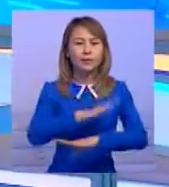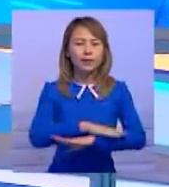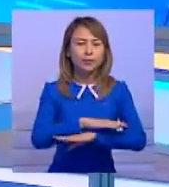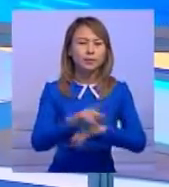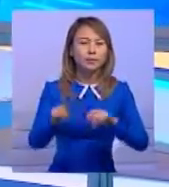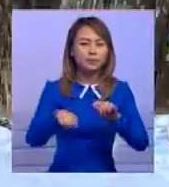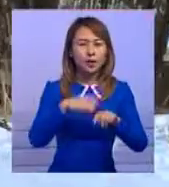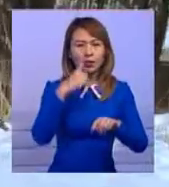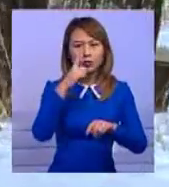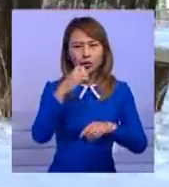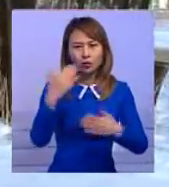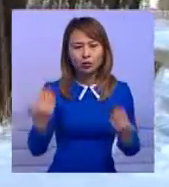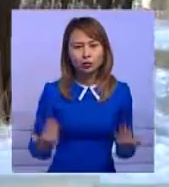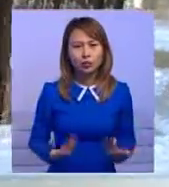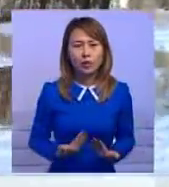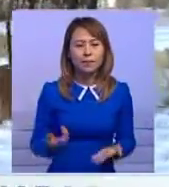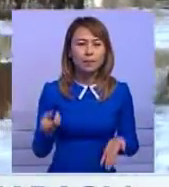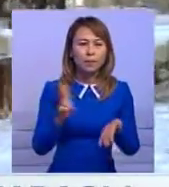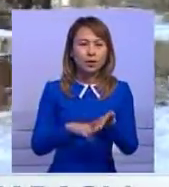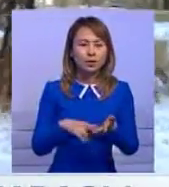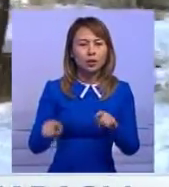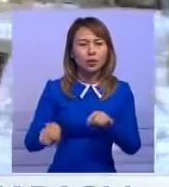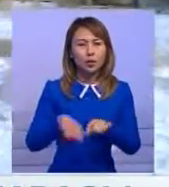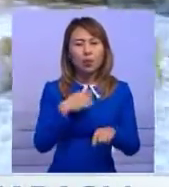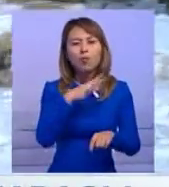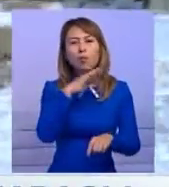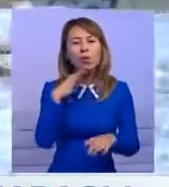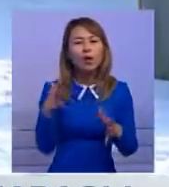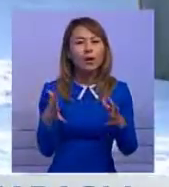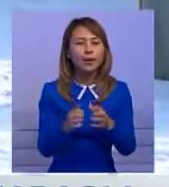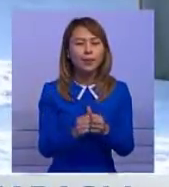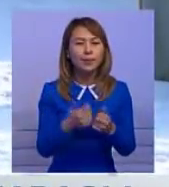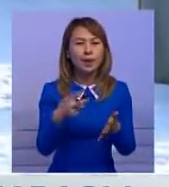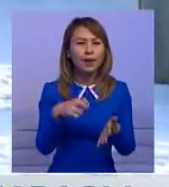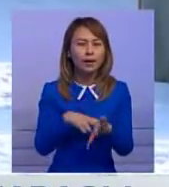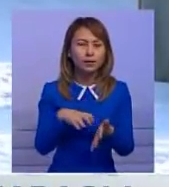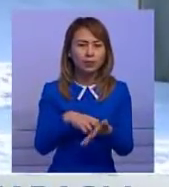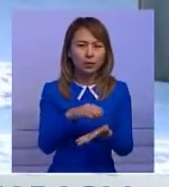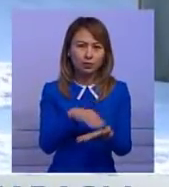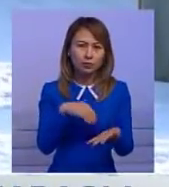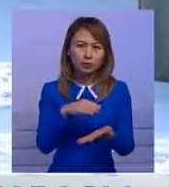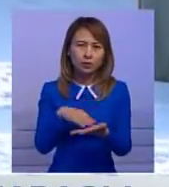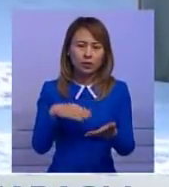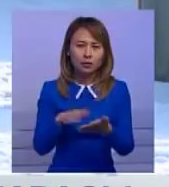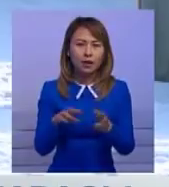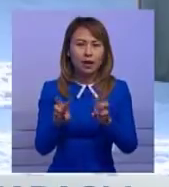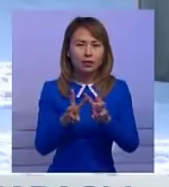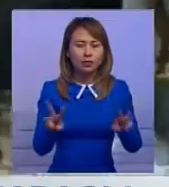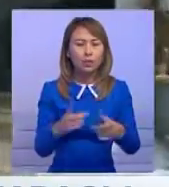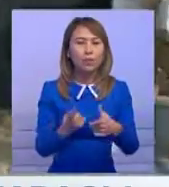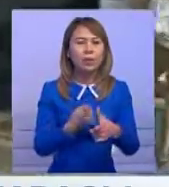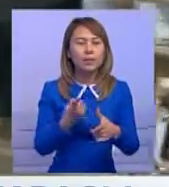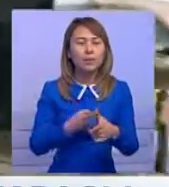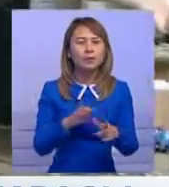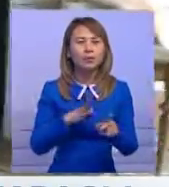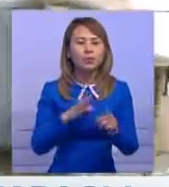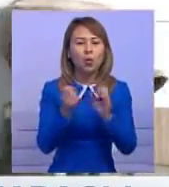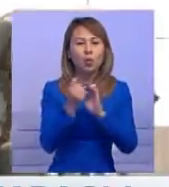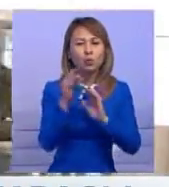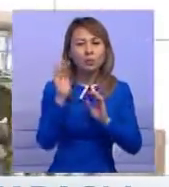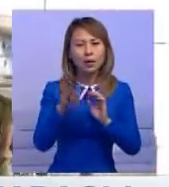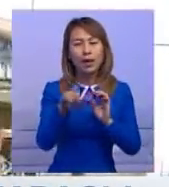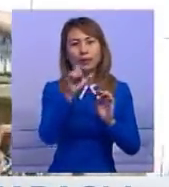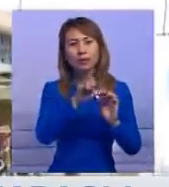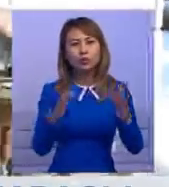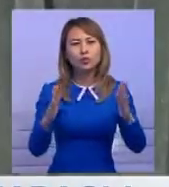сақшылары жүздеген тұрғынның көші-қон заңын бұзып отырғанын анықтады. Оларға хаттама толтырылып, әкімшілік шара қолданылады. Ал 11